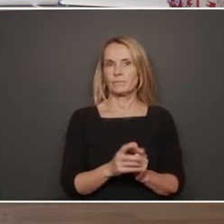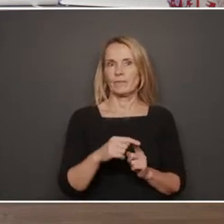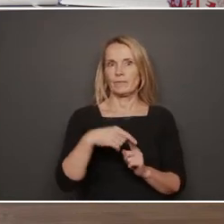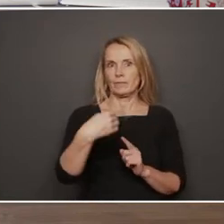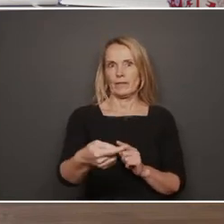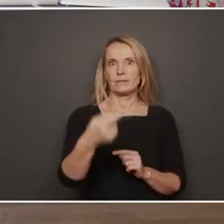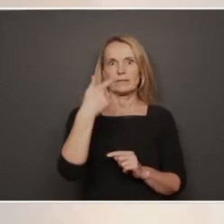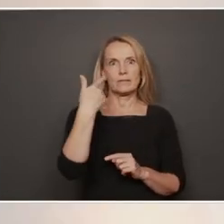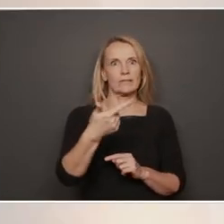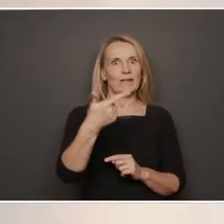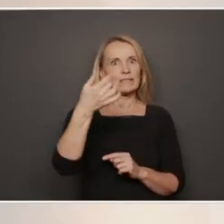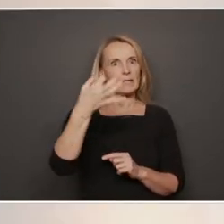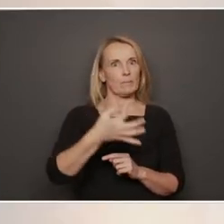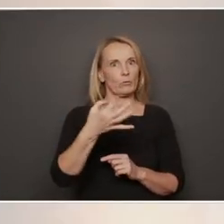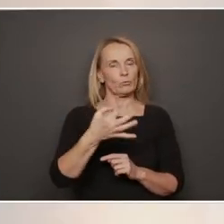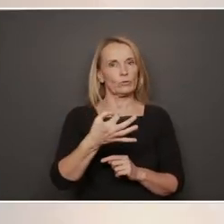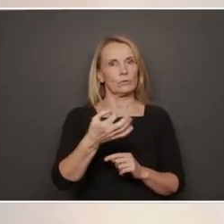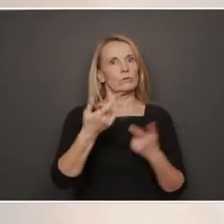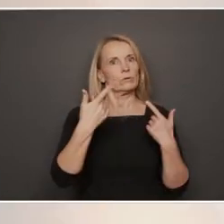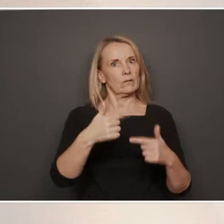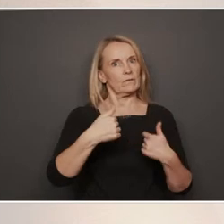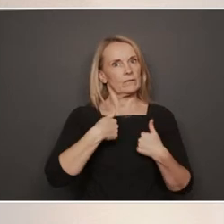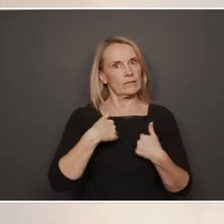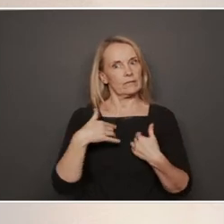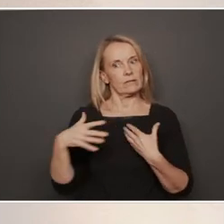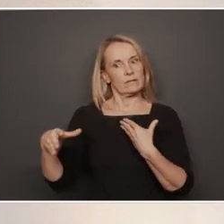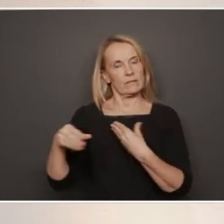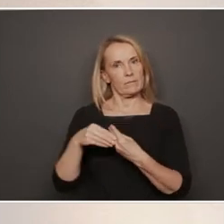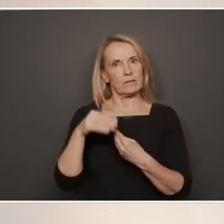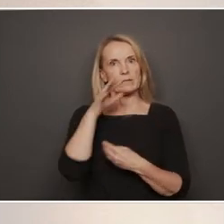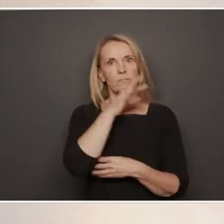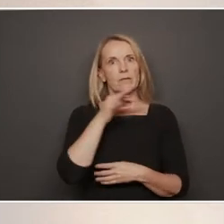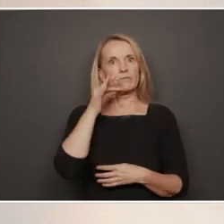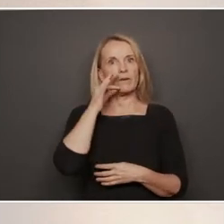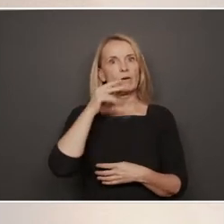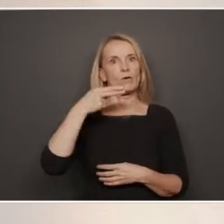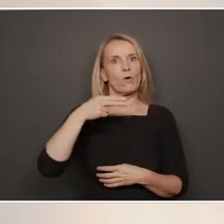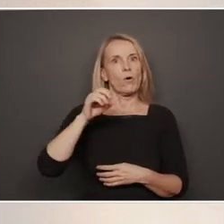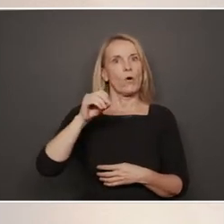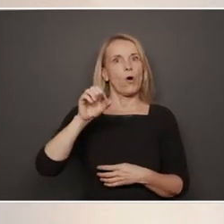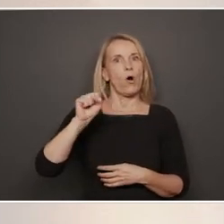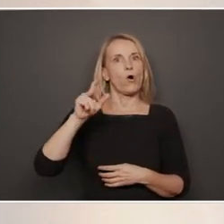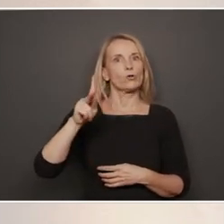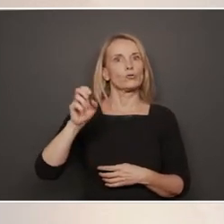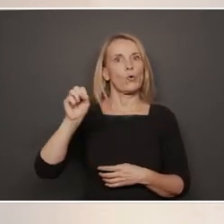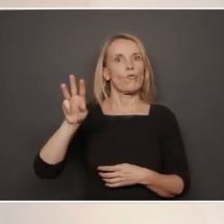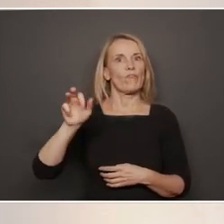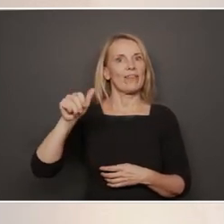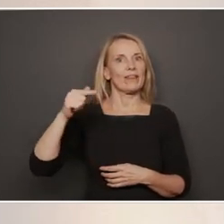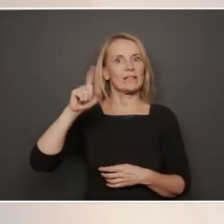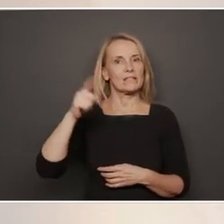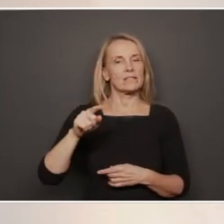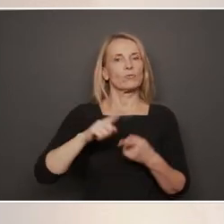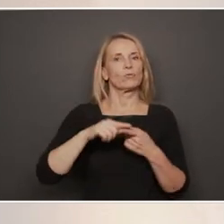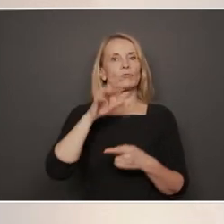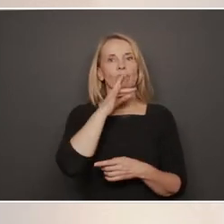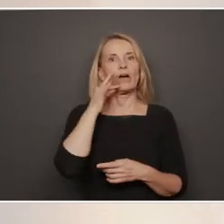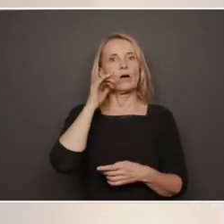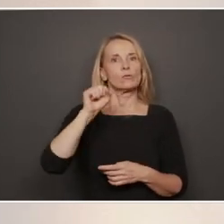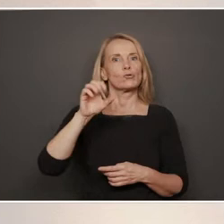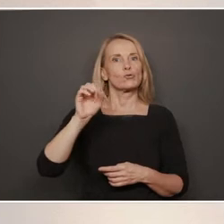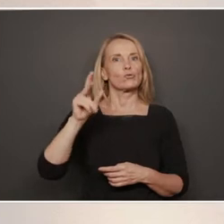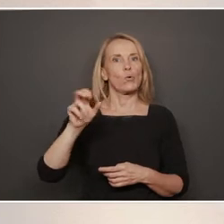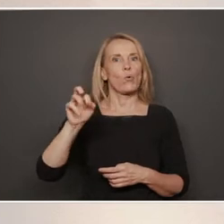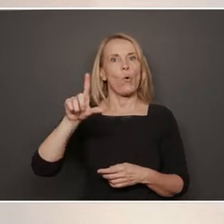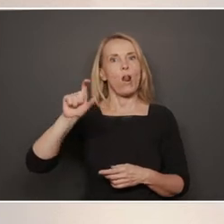20 Minuten darf ich gemeinsam mit Angelika Alposkowitz und Vera Sokol die 21